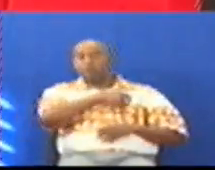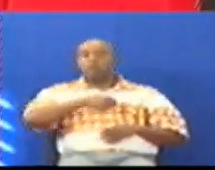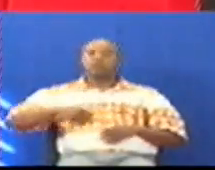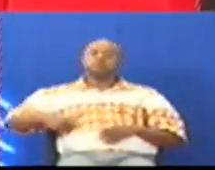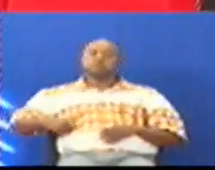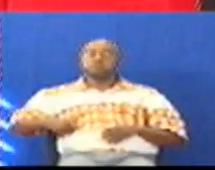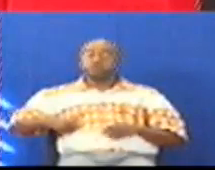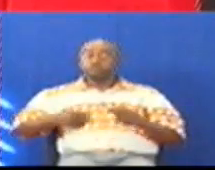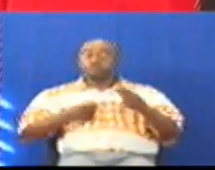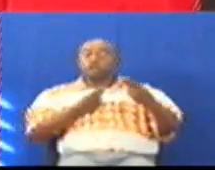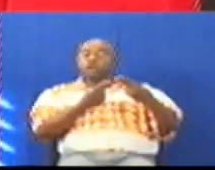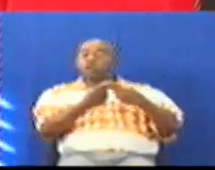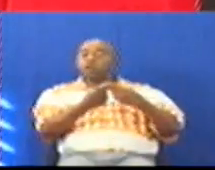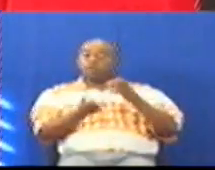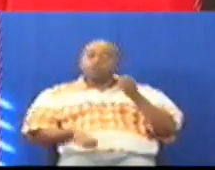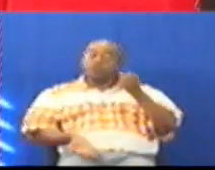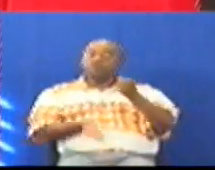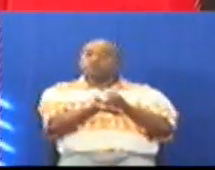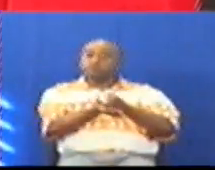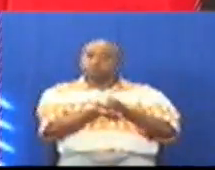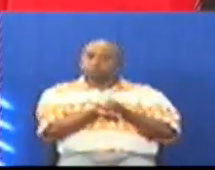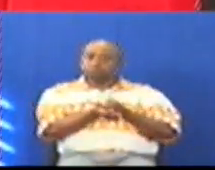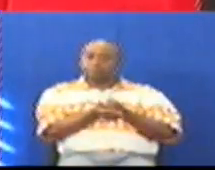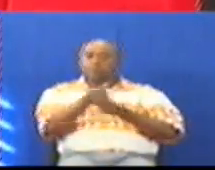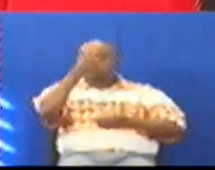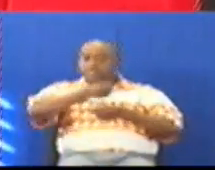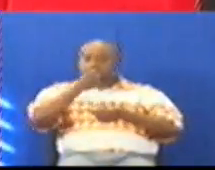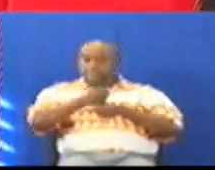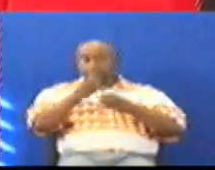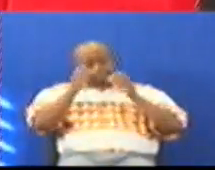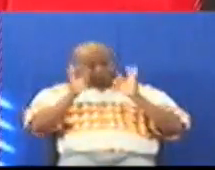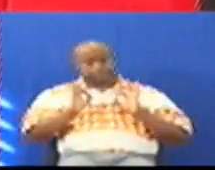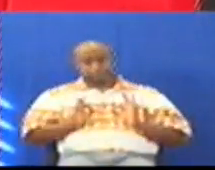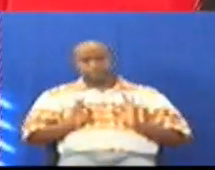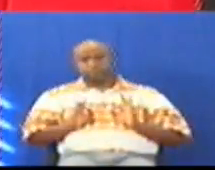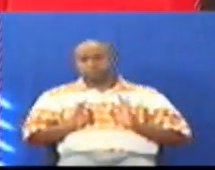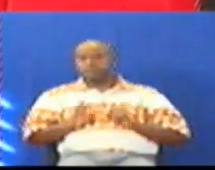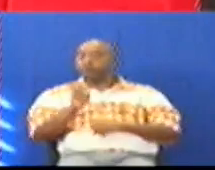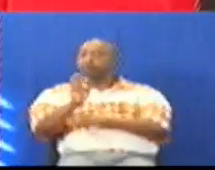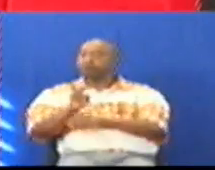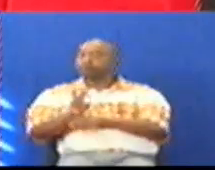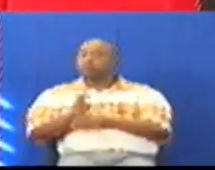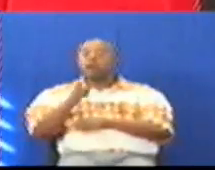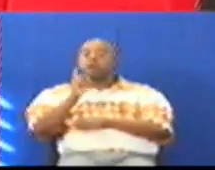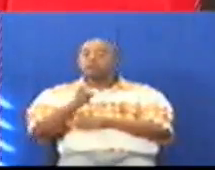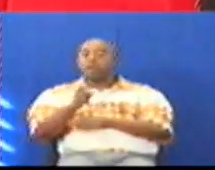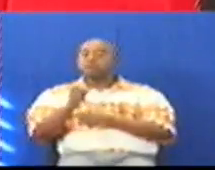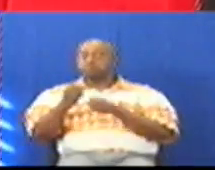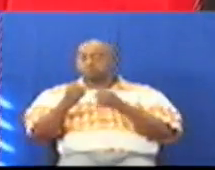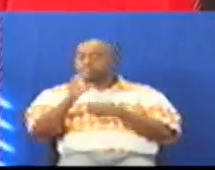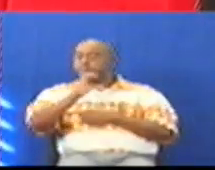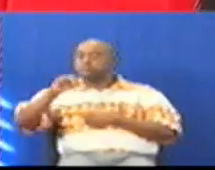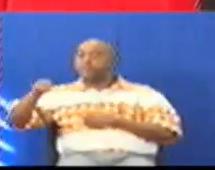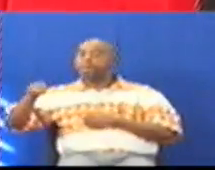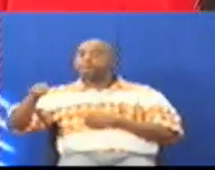Pombe Magufuli kwa kazi nzuri anayoifanya kwa kusimamia ilani na utekelezaji wa ilani ya uchaguzi ya